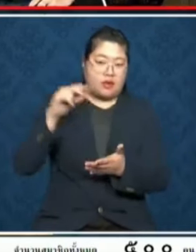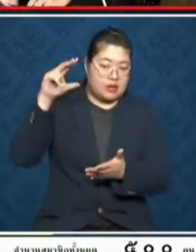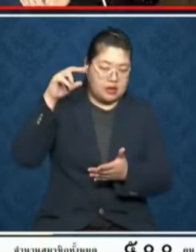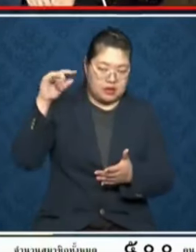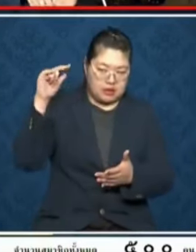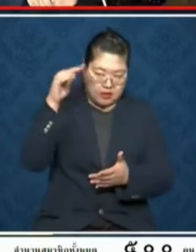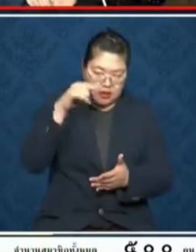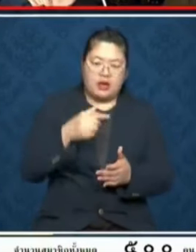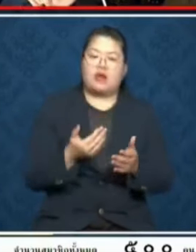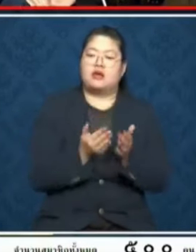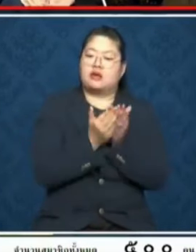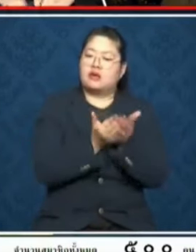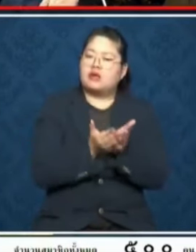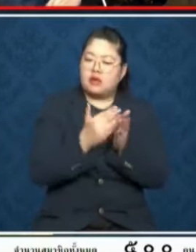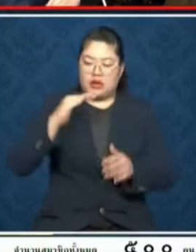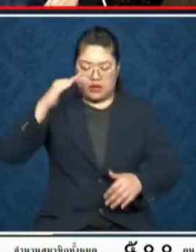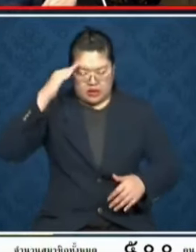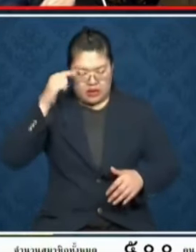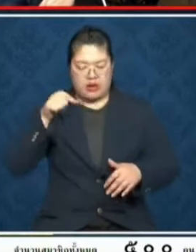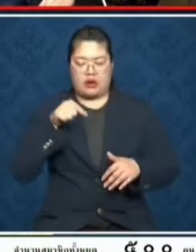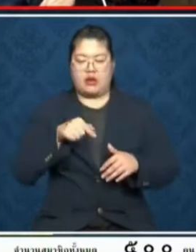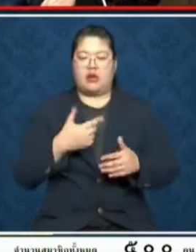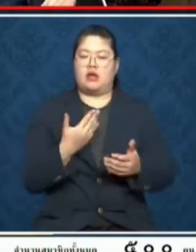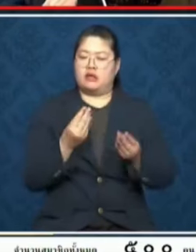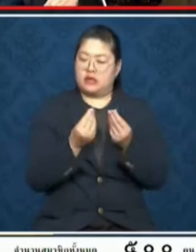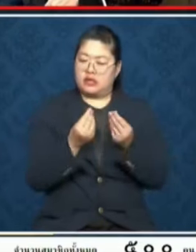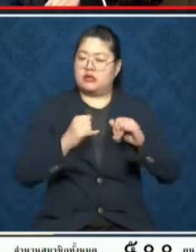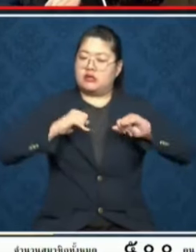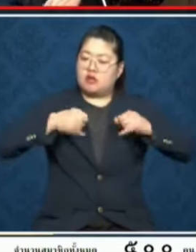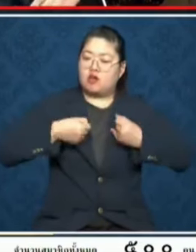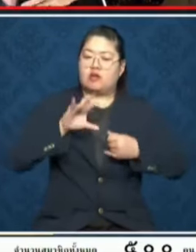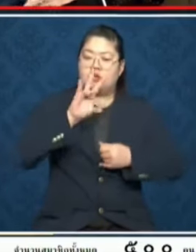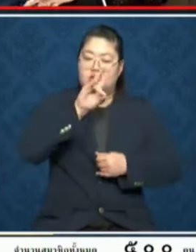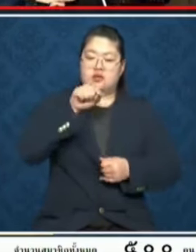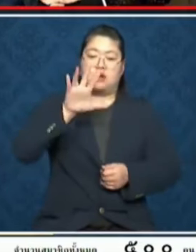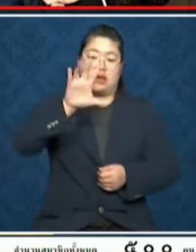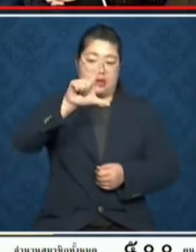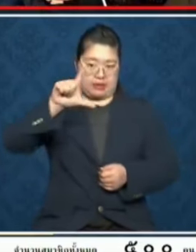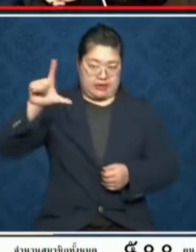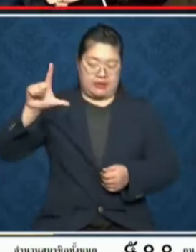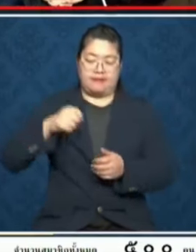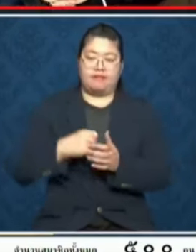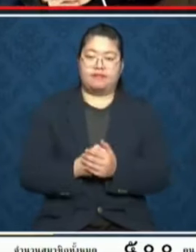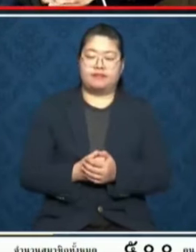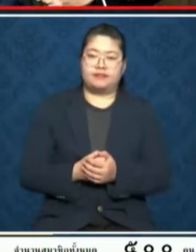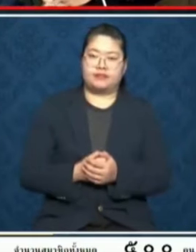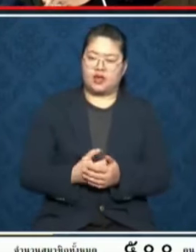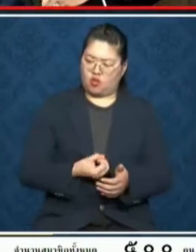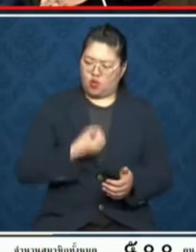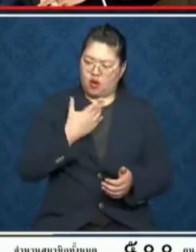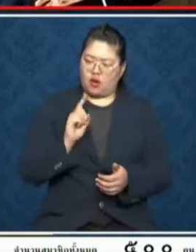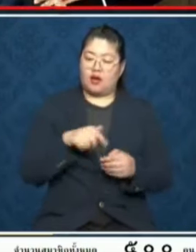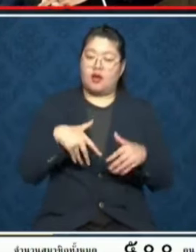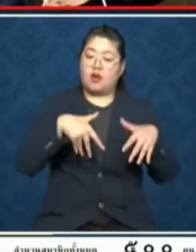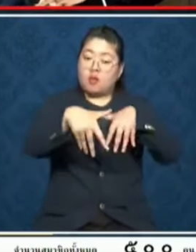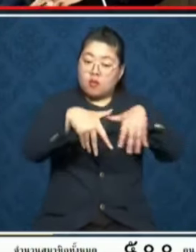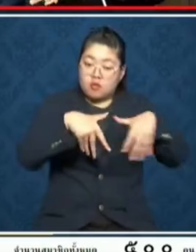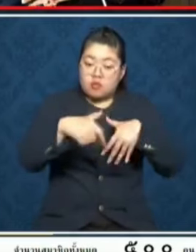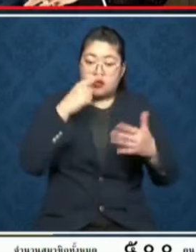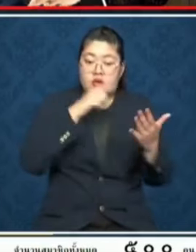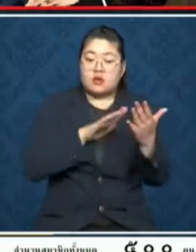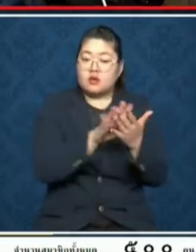จำนวนเกือบ 7.5 ล้านไร่และสิ่งที่น่าตกใจค่ะท่านประธานก็คือประชาชนในประเทศ